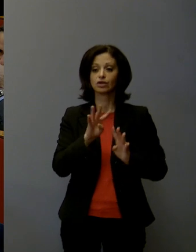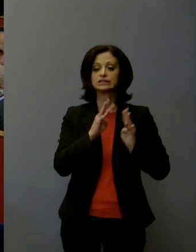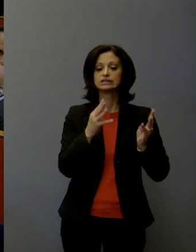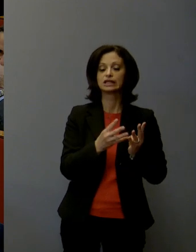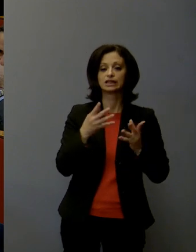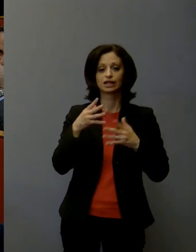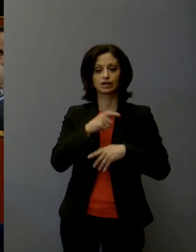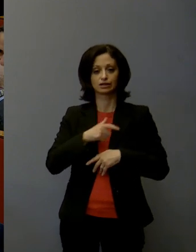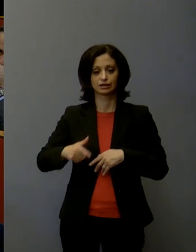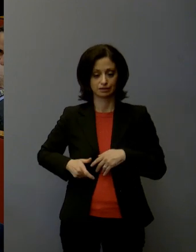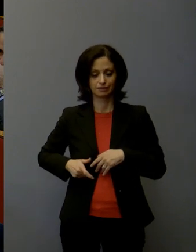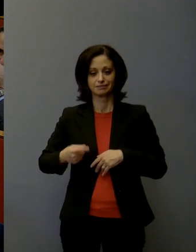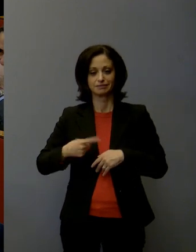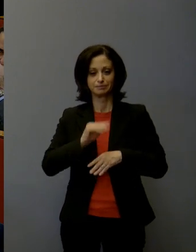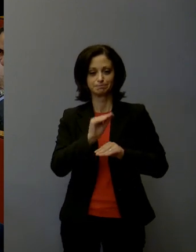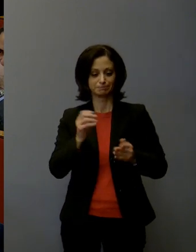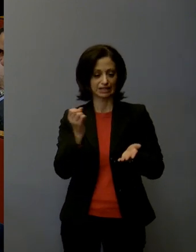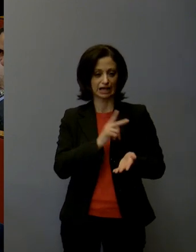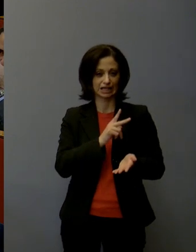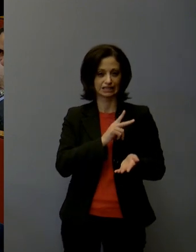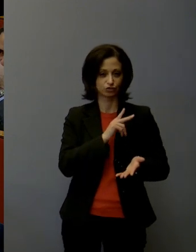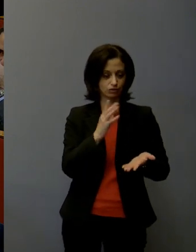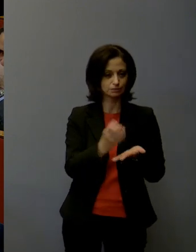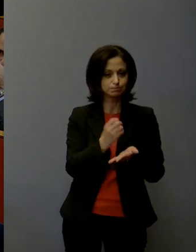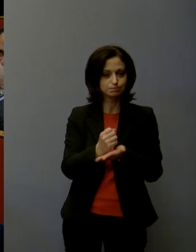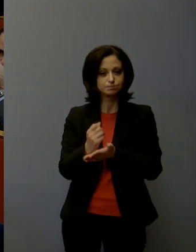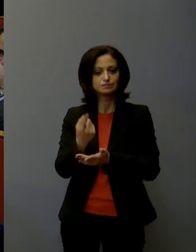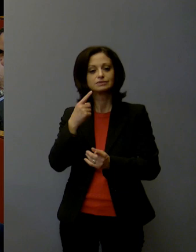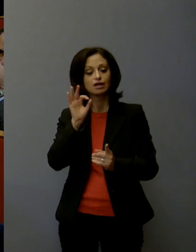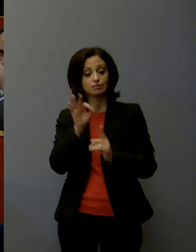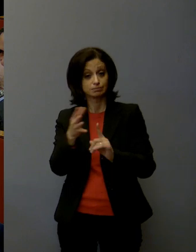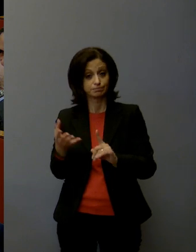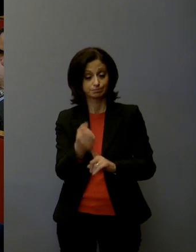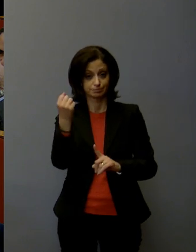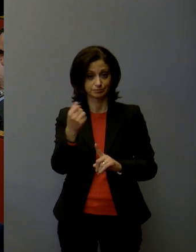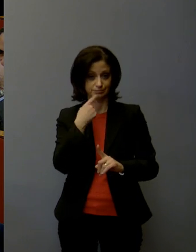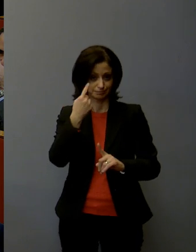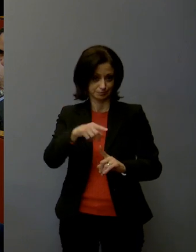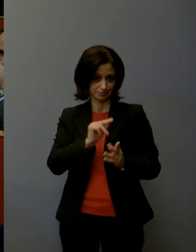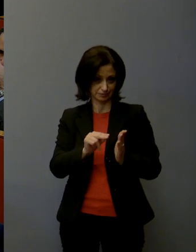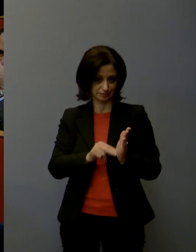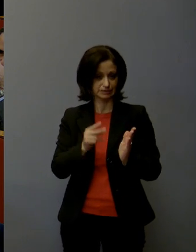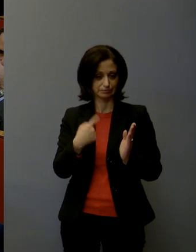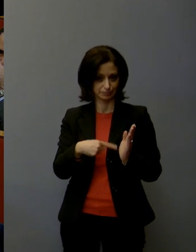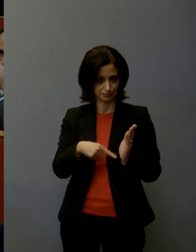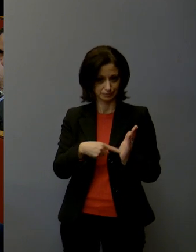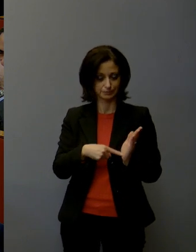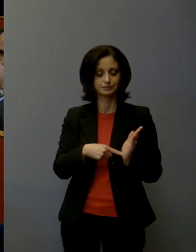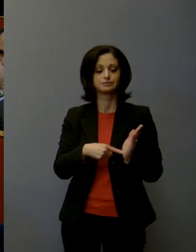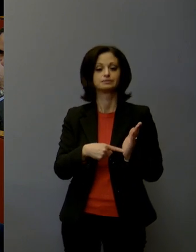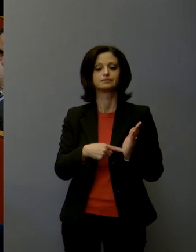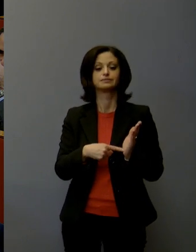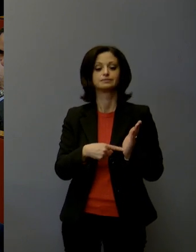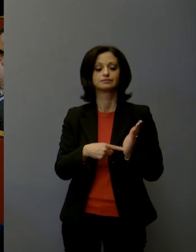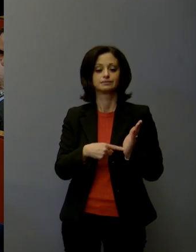il sindaco e la giunta si impegnano a reperire le risorse necessarie per raggiungere l'obiettivo chiaramente citato nelle linee programmatiche